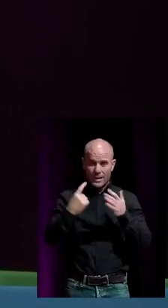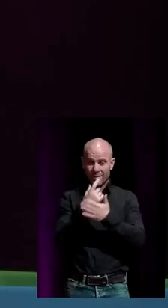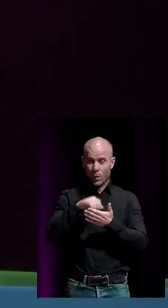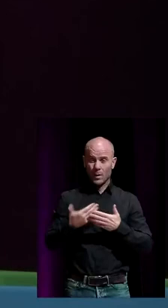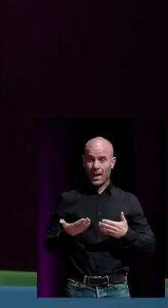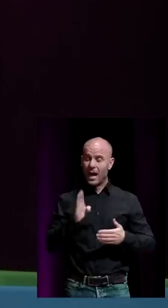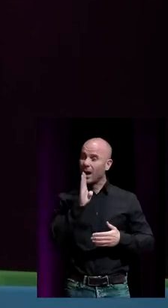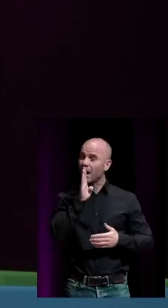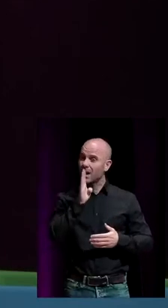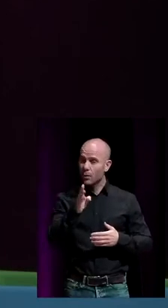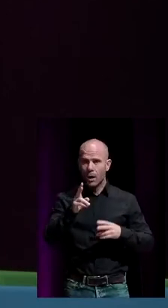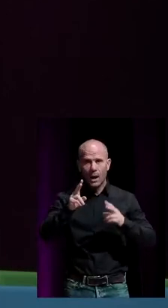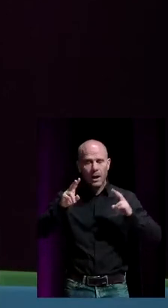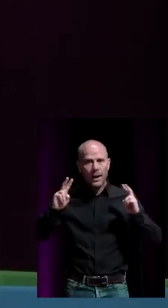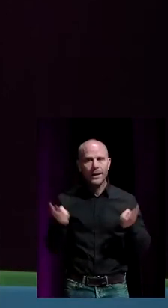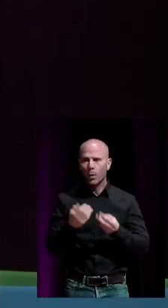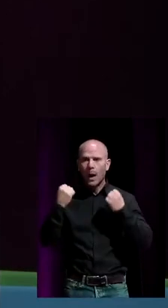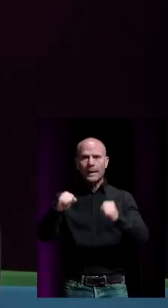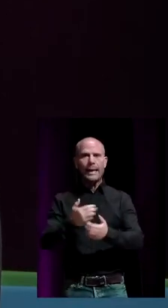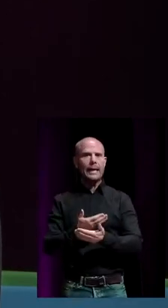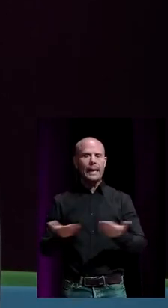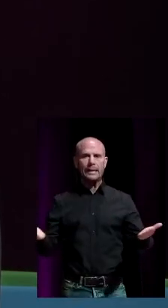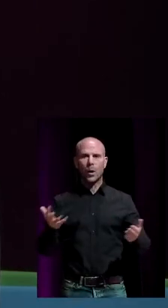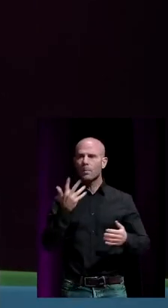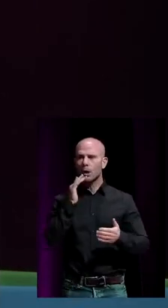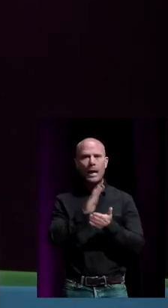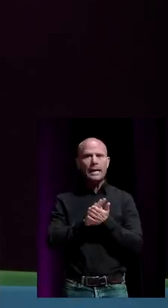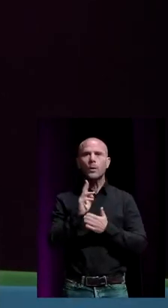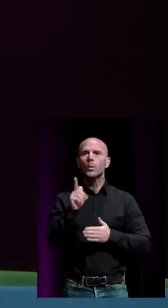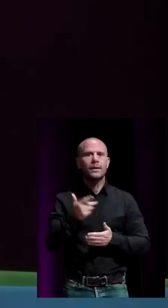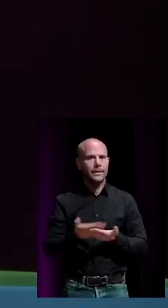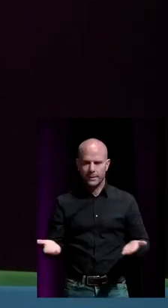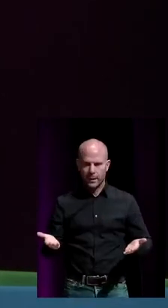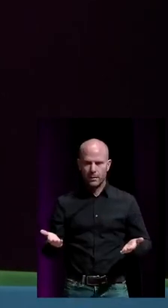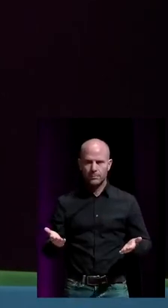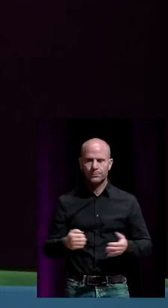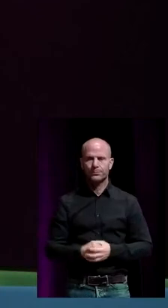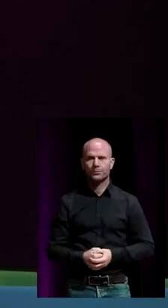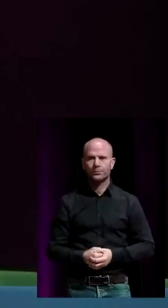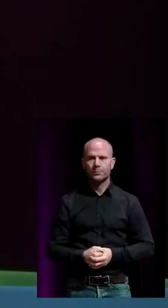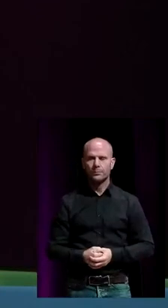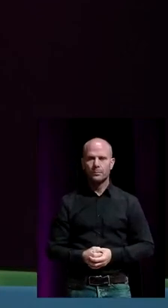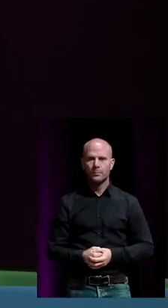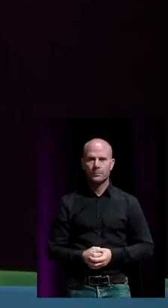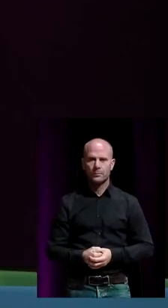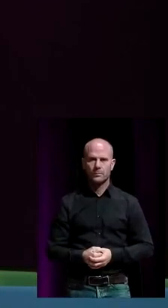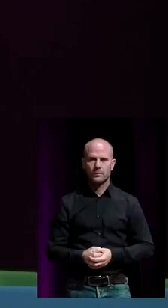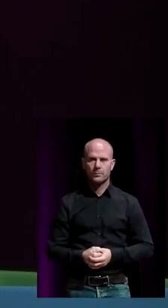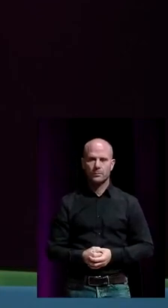är och fortfarande inte agera och tala klarspråk i den utsträckning som behövs?